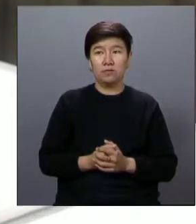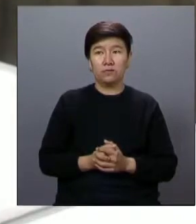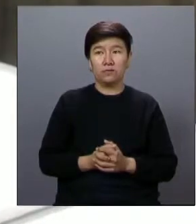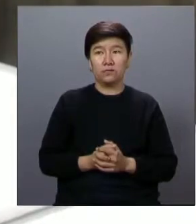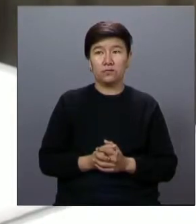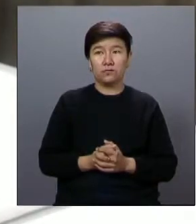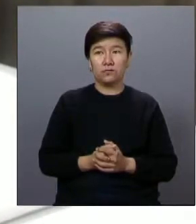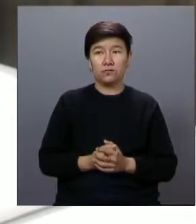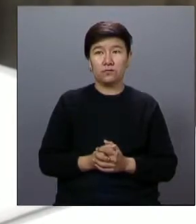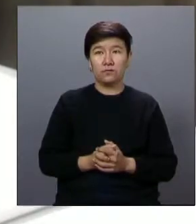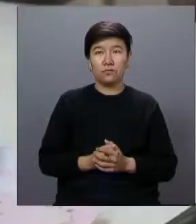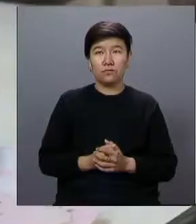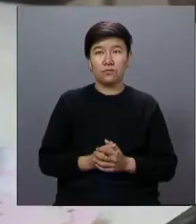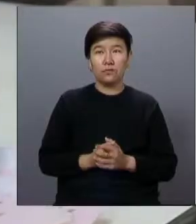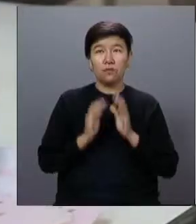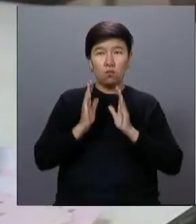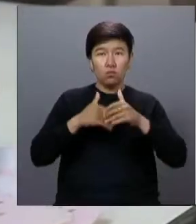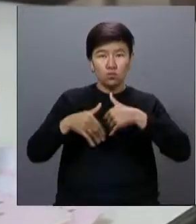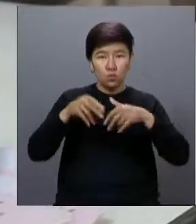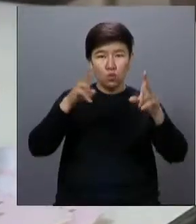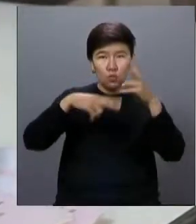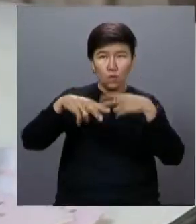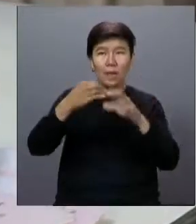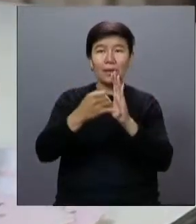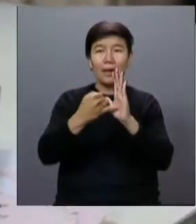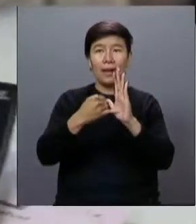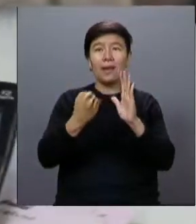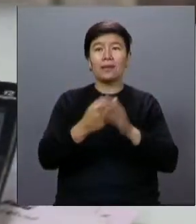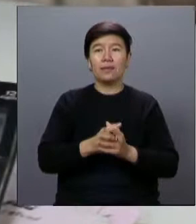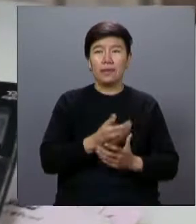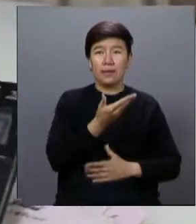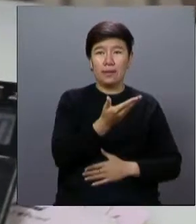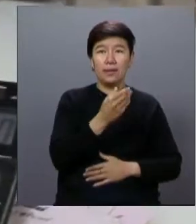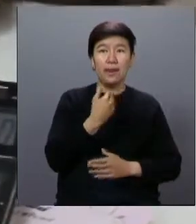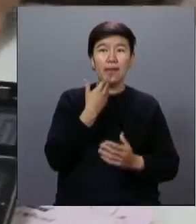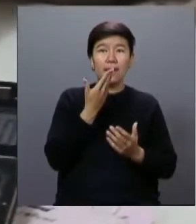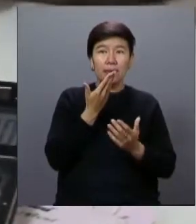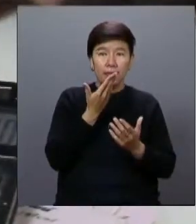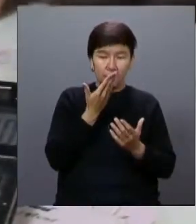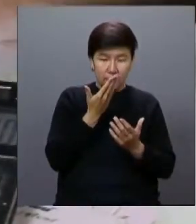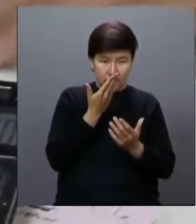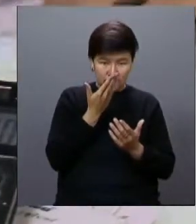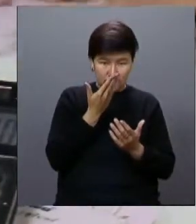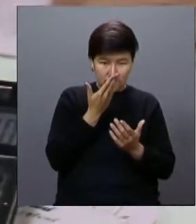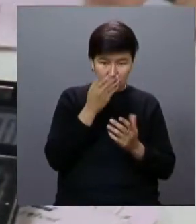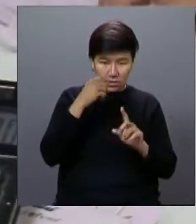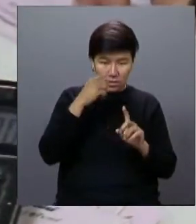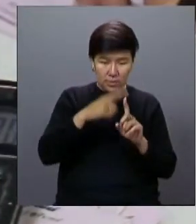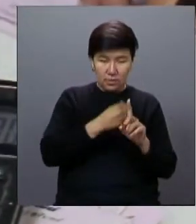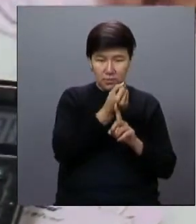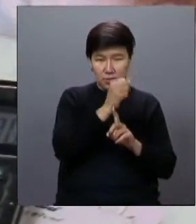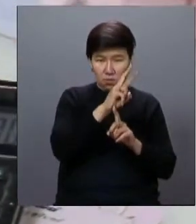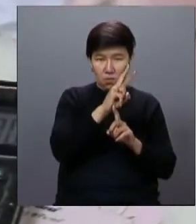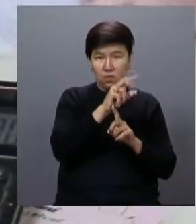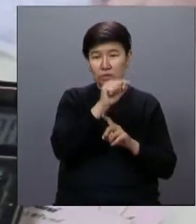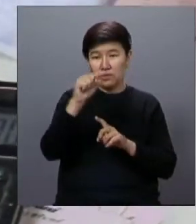านระดับ1 ทางกลุ่มสัจจะออมทรัพย์จะมีการเปิดให้ถอนเงินในช่วงเดือนธันวาคมถึงต้นเดือนมกราคม